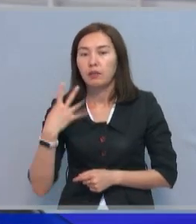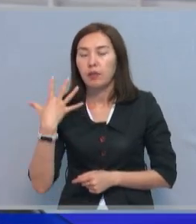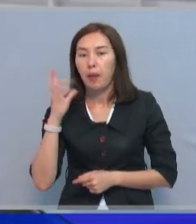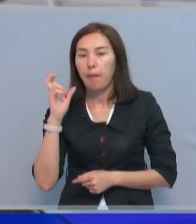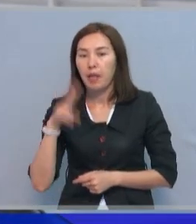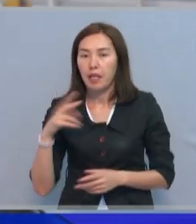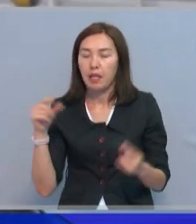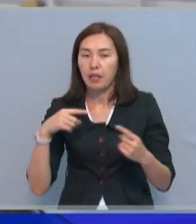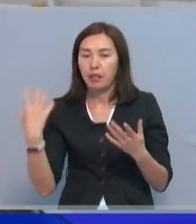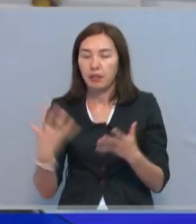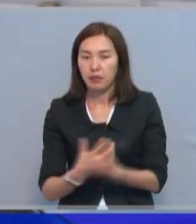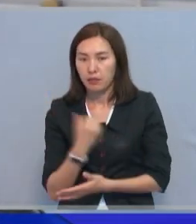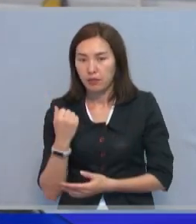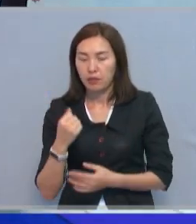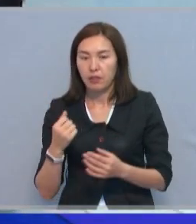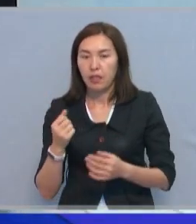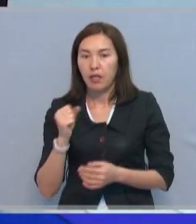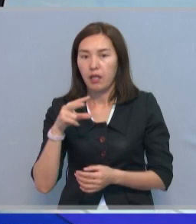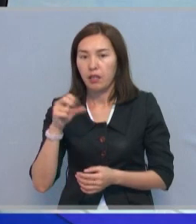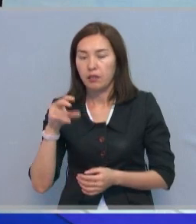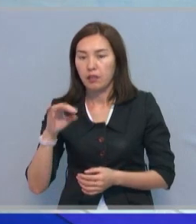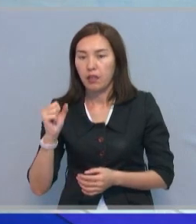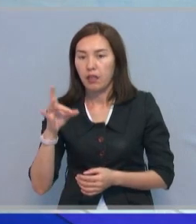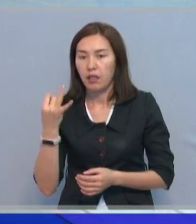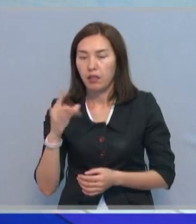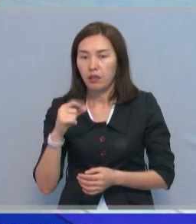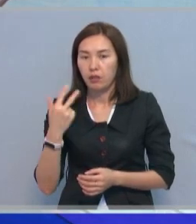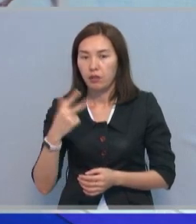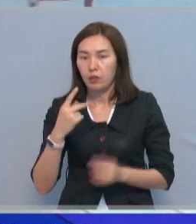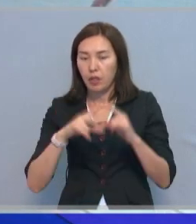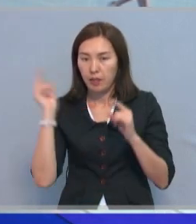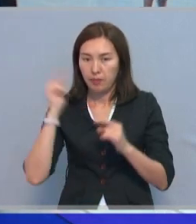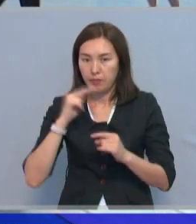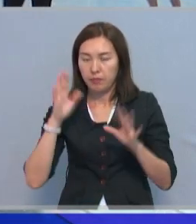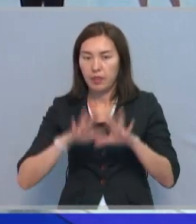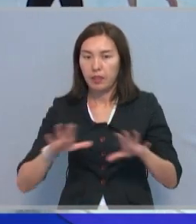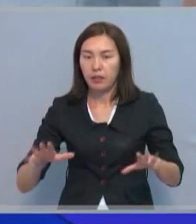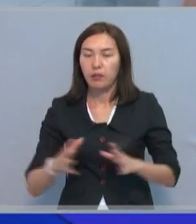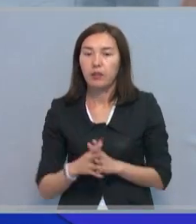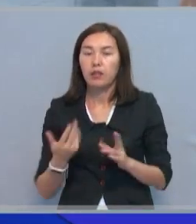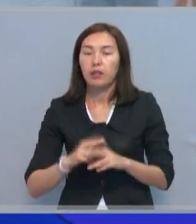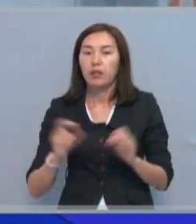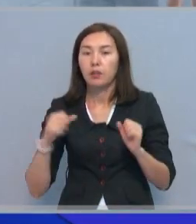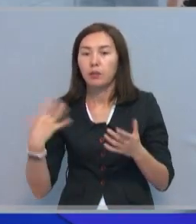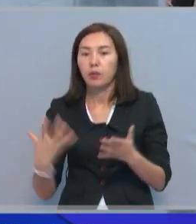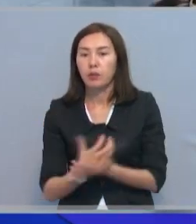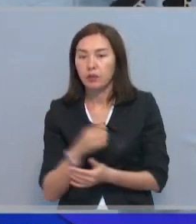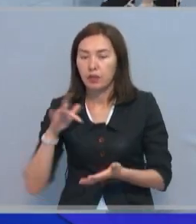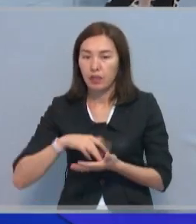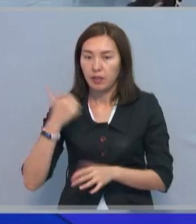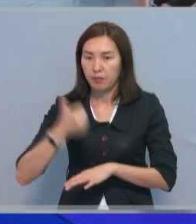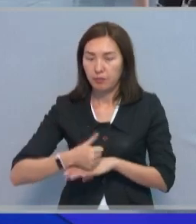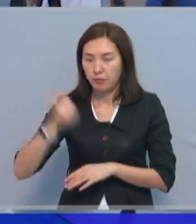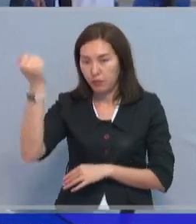20-25 есебімен қарсыластарын ойсырата жеңген Әселмен Арай, номері 131-ші мектептің оқушылары. Осындай мүмкіндік берген қала